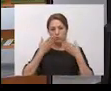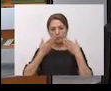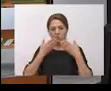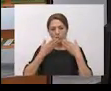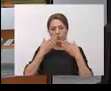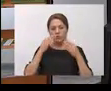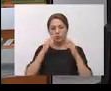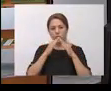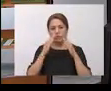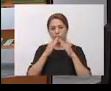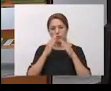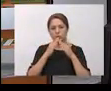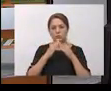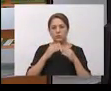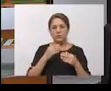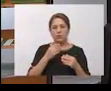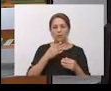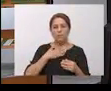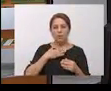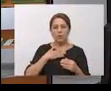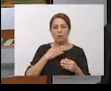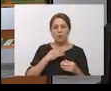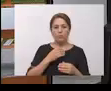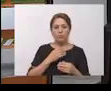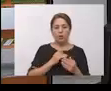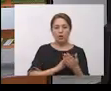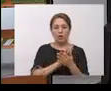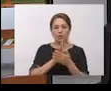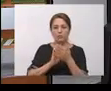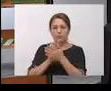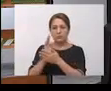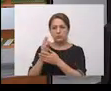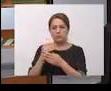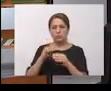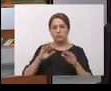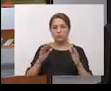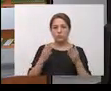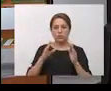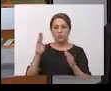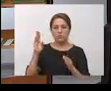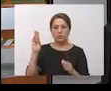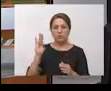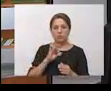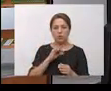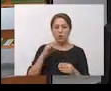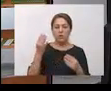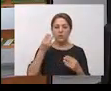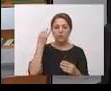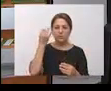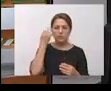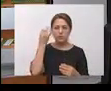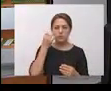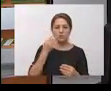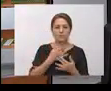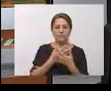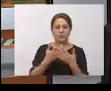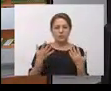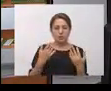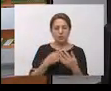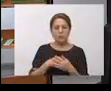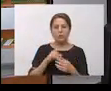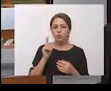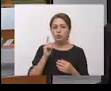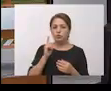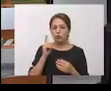Жилище мое обросло случайными, но интересными вещами. Посмотрим внимательно. Что?